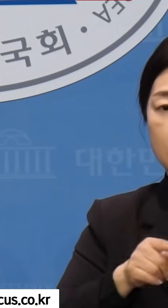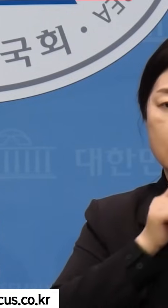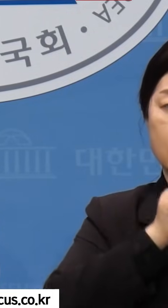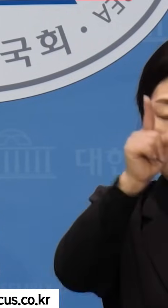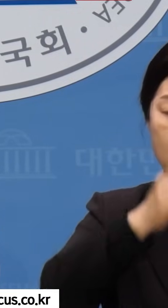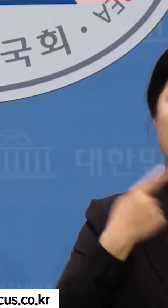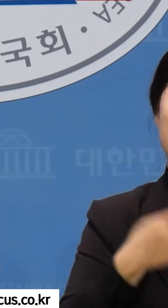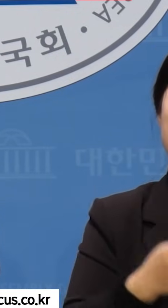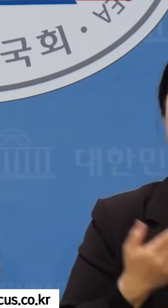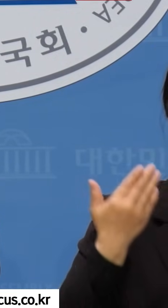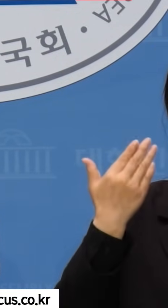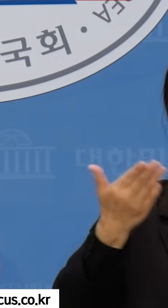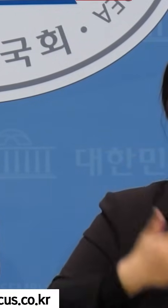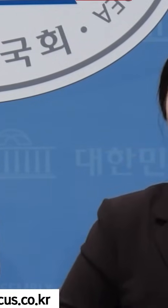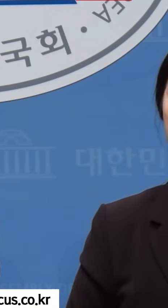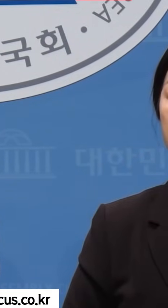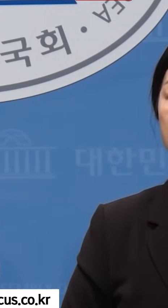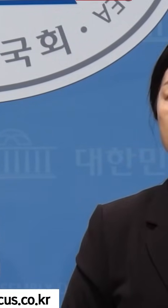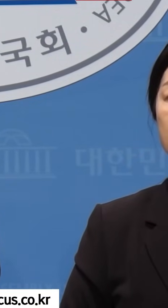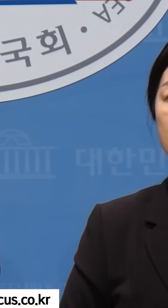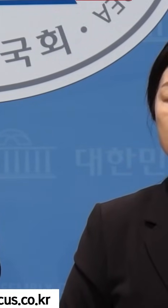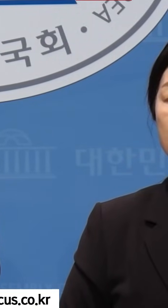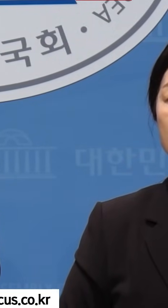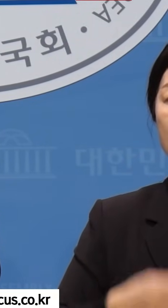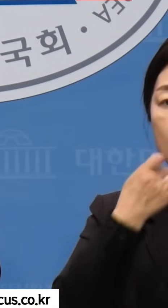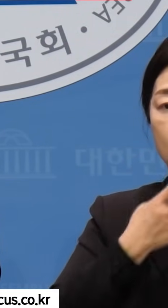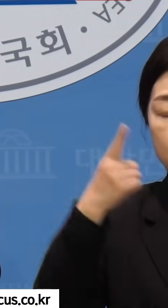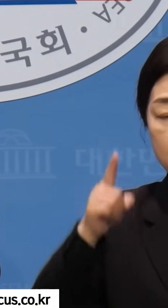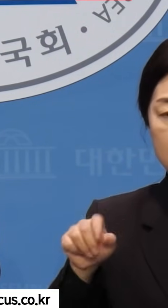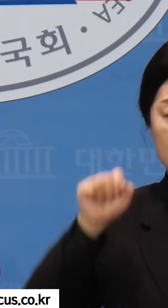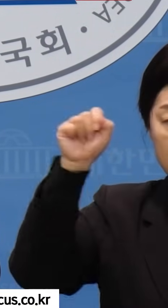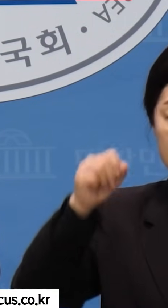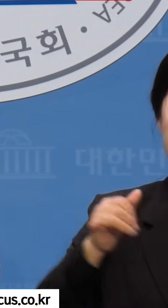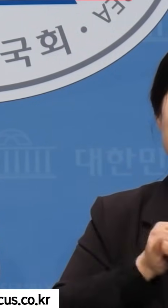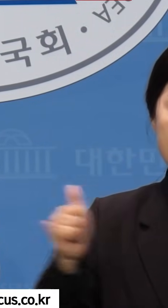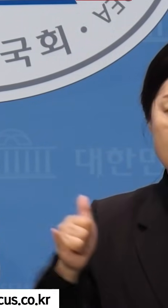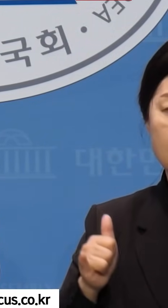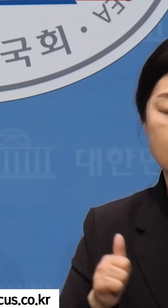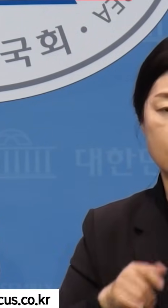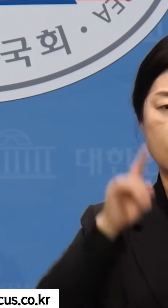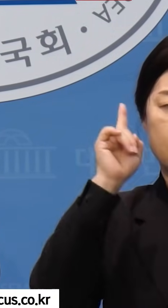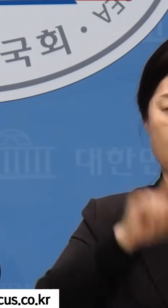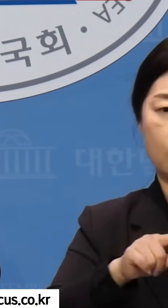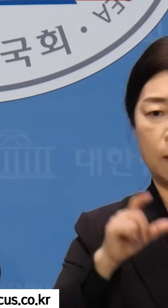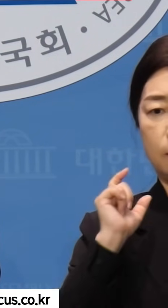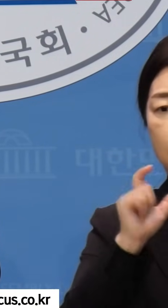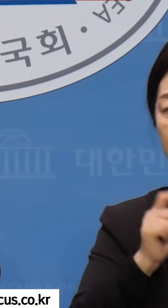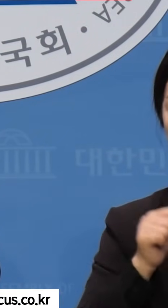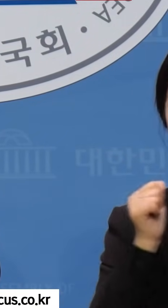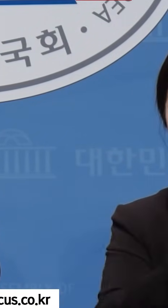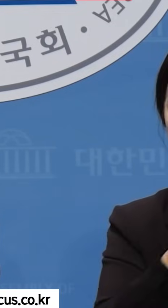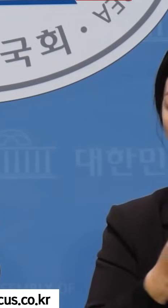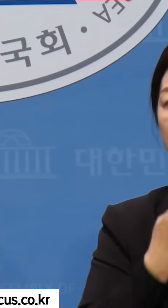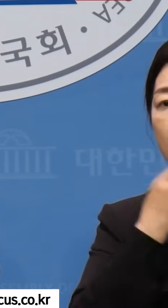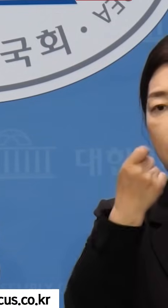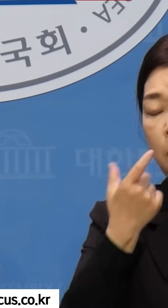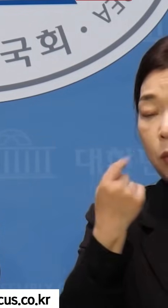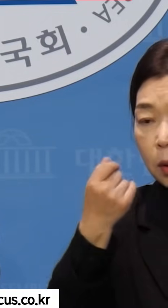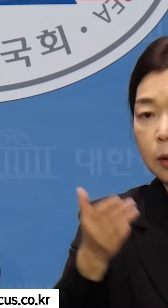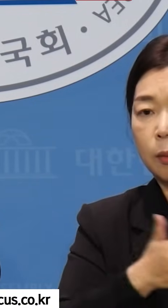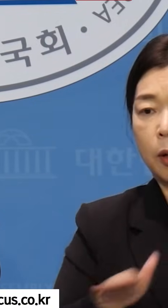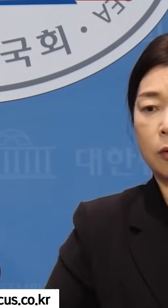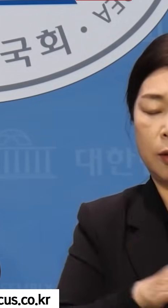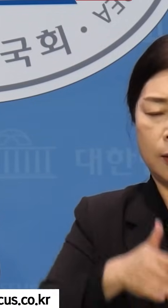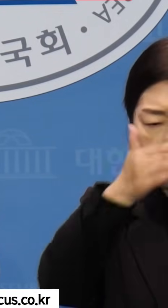규탄한다. 촛불 민주시민들에 대한 선전포고이기에 우리가 끝까지